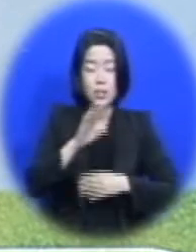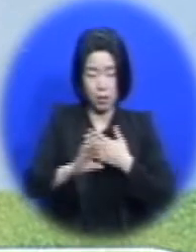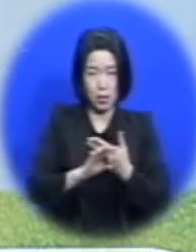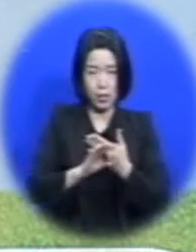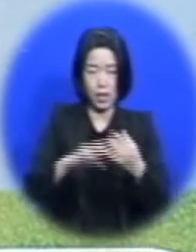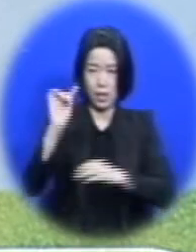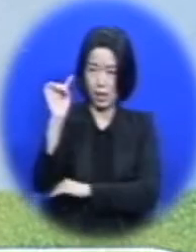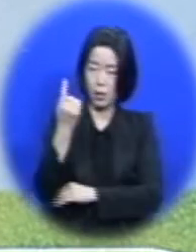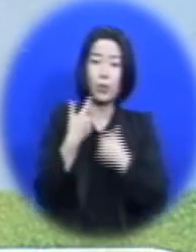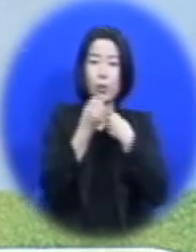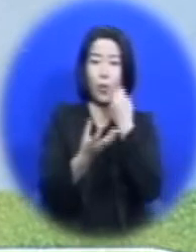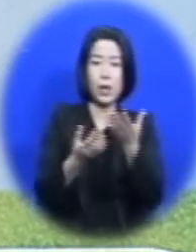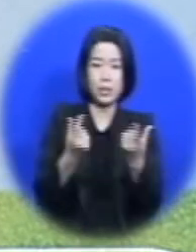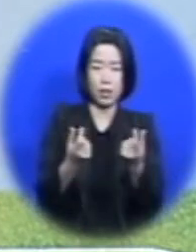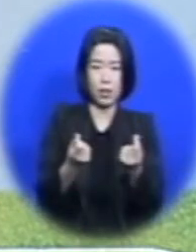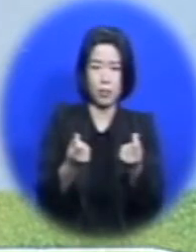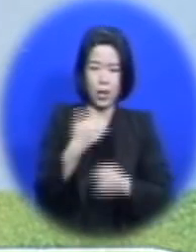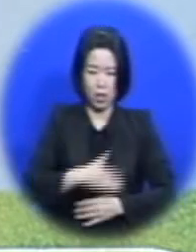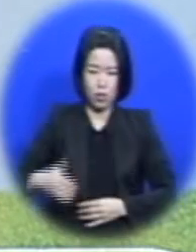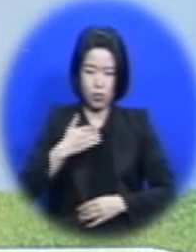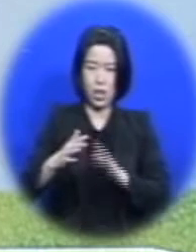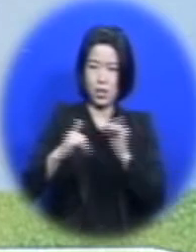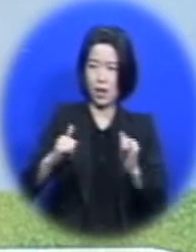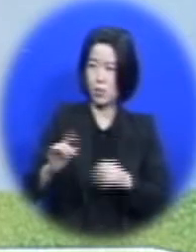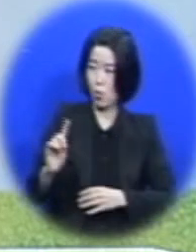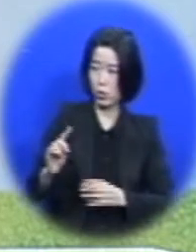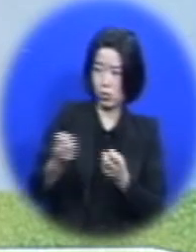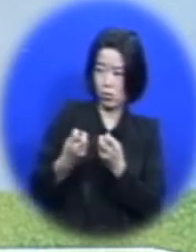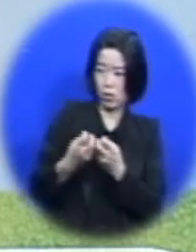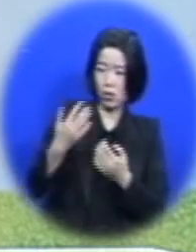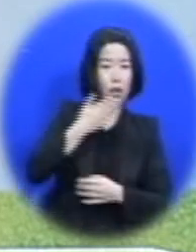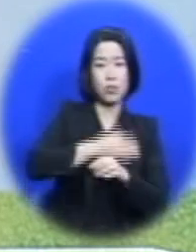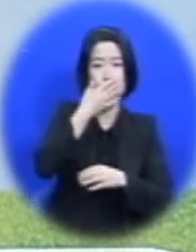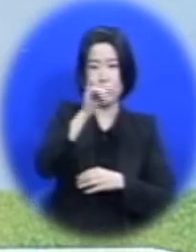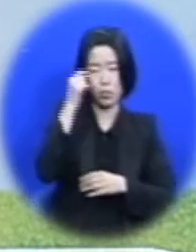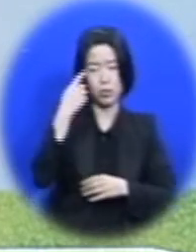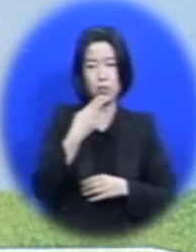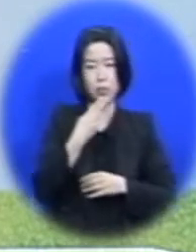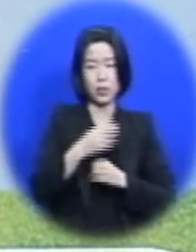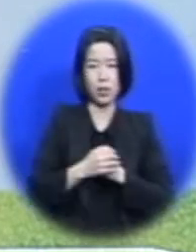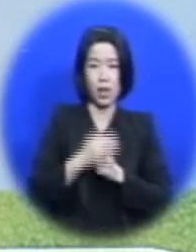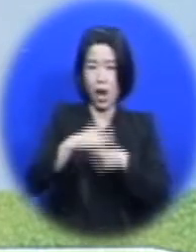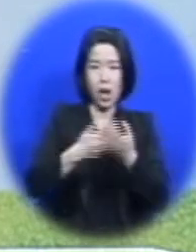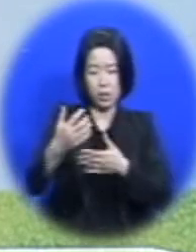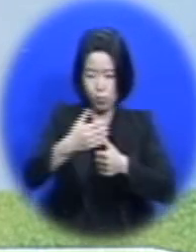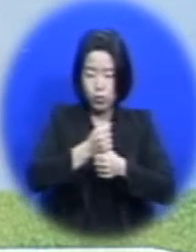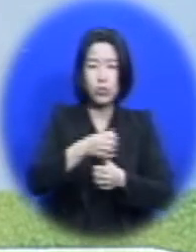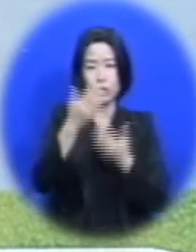다윗의 고백처럼 육체 사람의 어떻게 하려 나를 하나님이 나를 붙들어 주시는